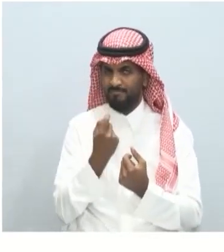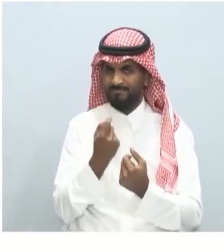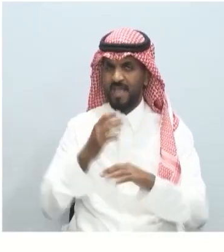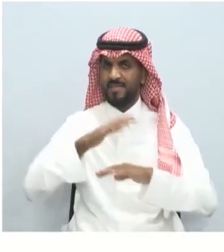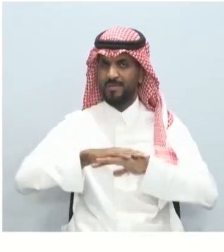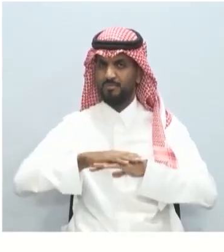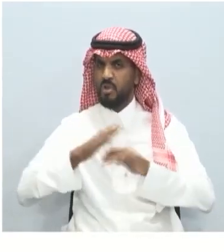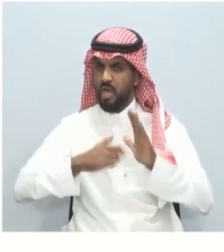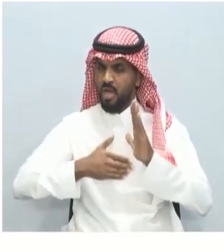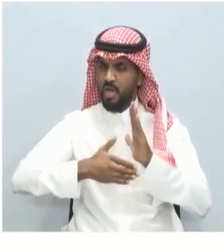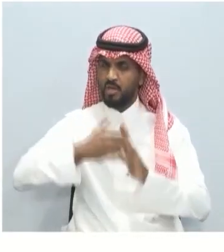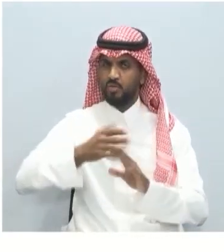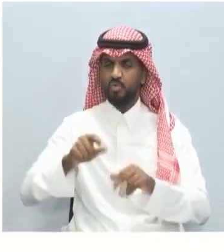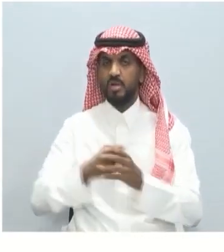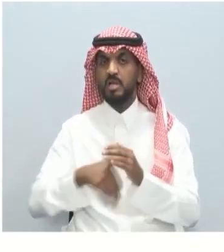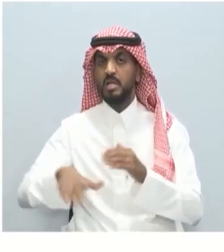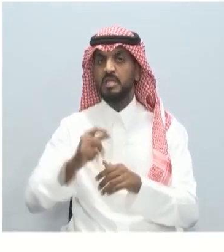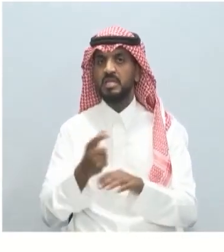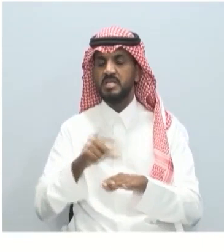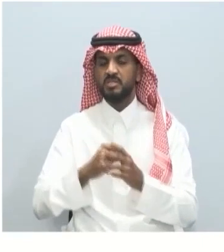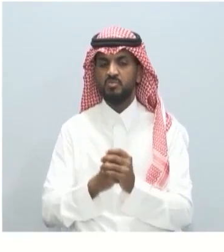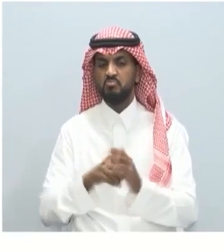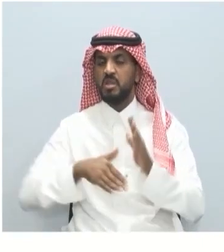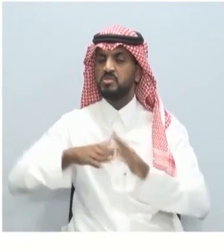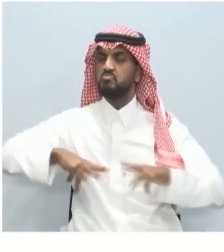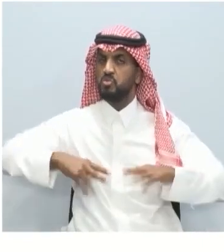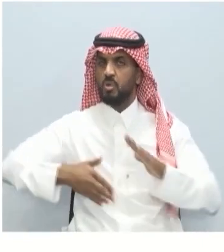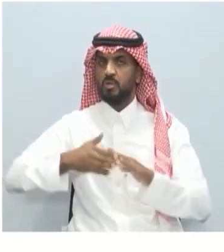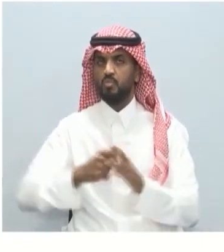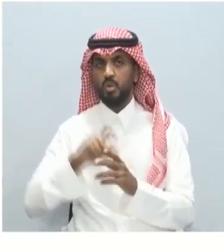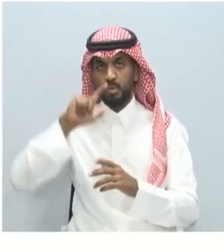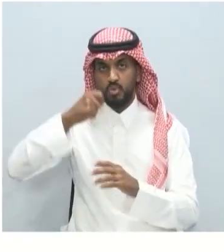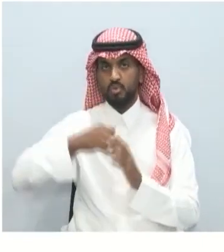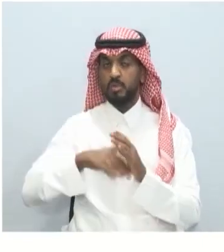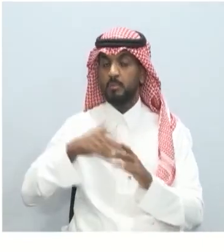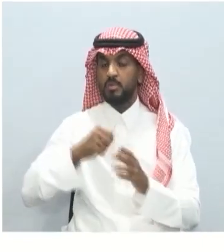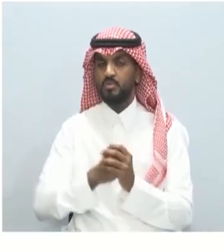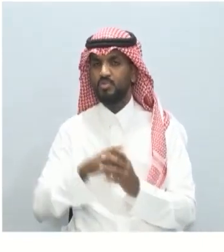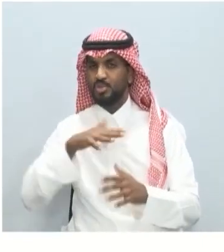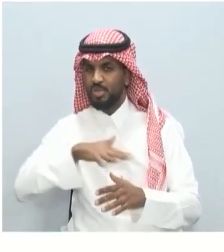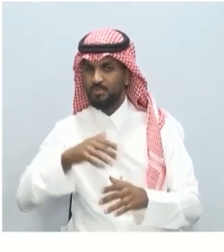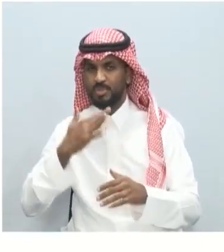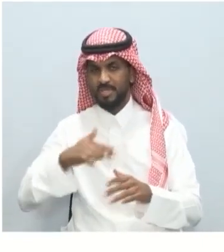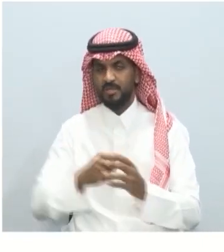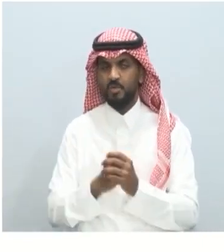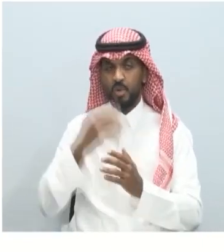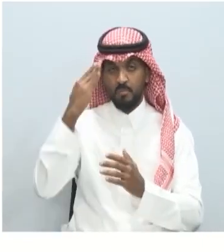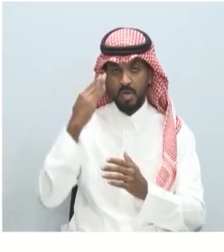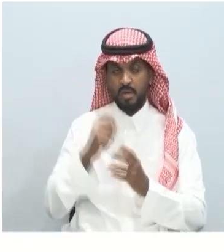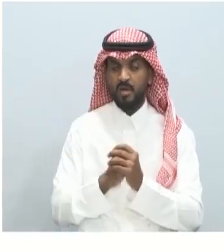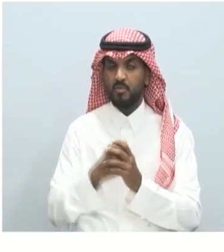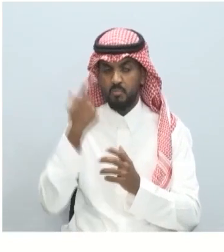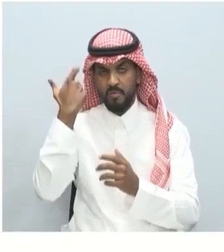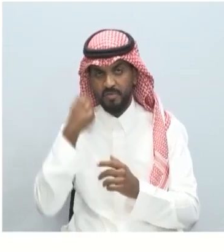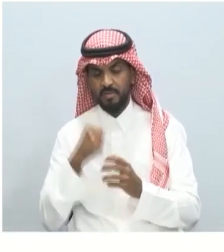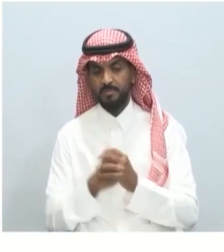العالي لكل الناس على مختلف مراتبهم ومناصبهم وللرجل الكبير والشاب والصغير ولل المراه والفتاه